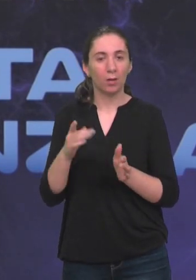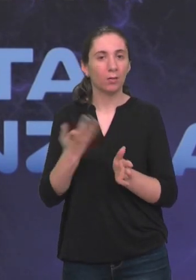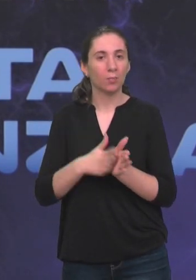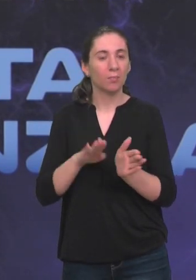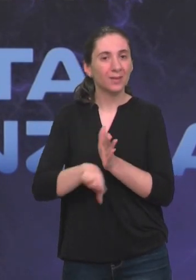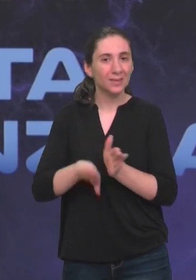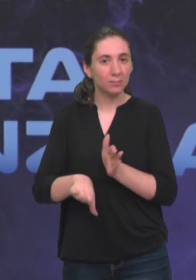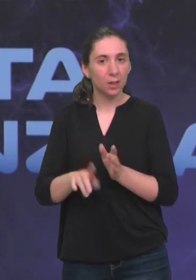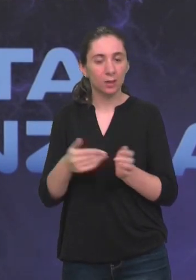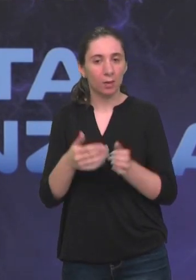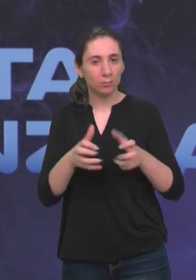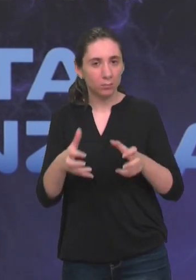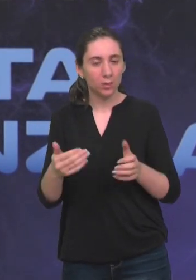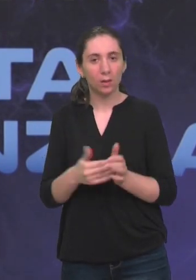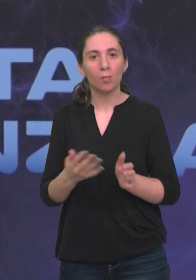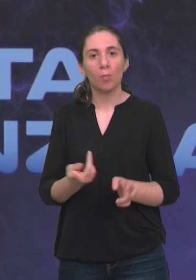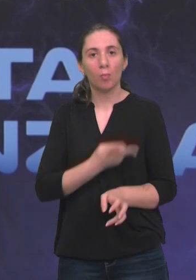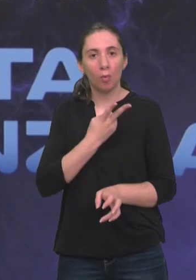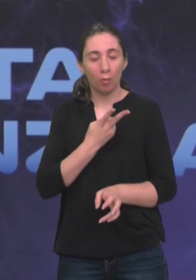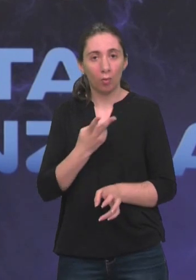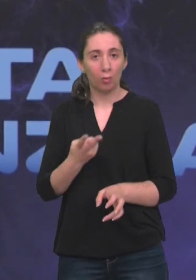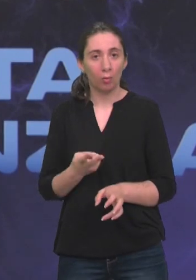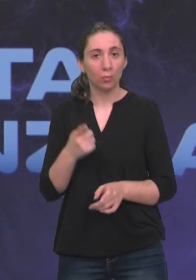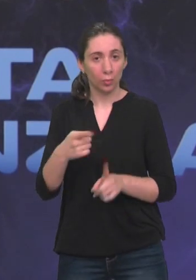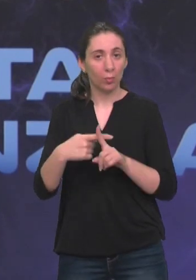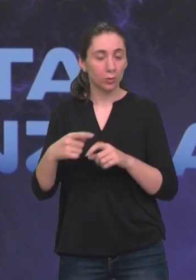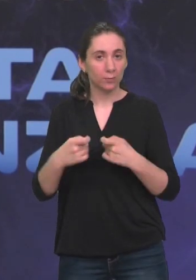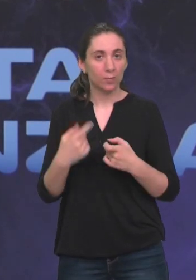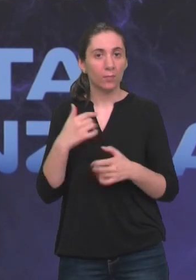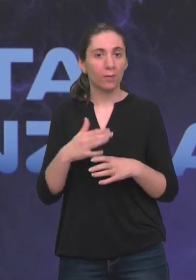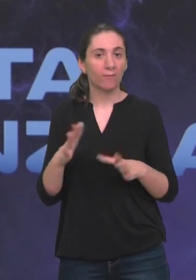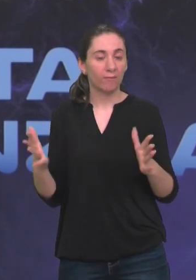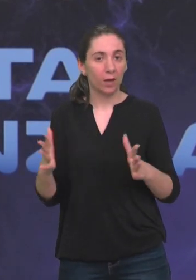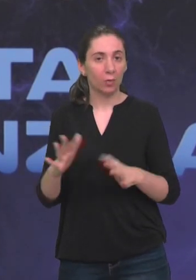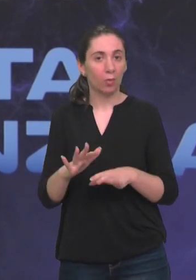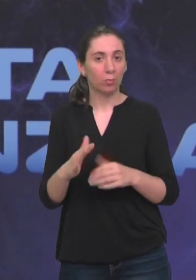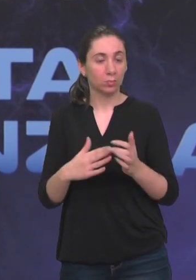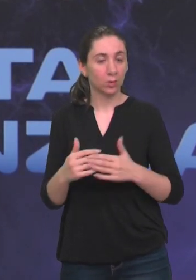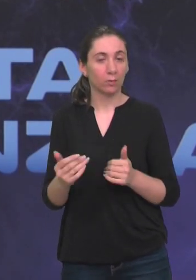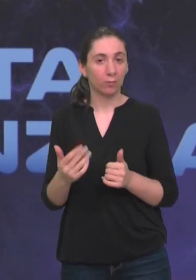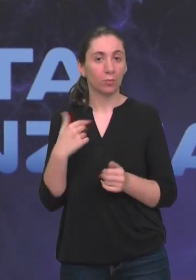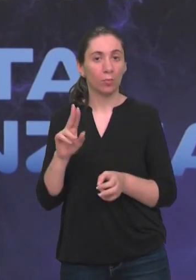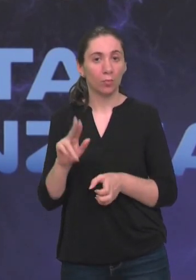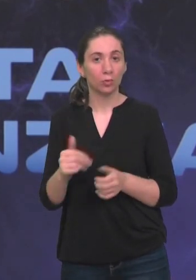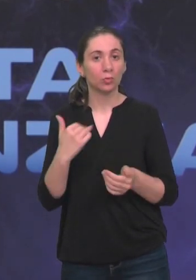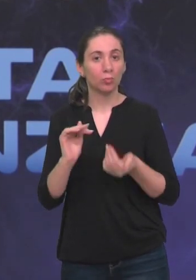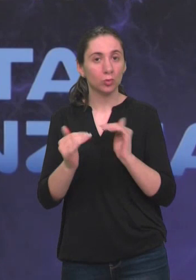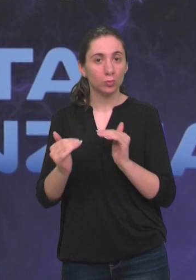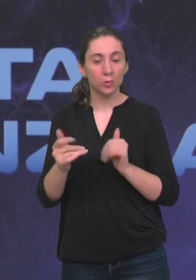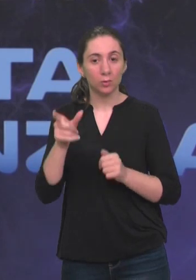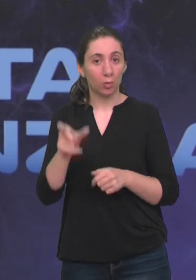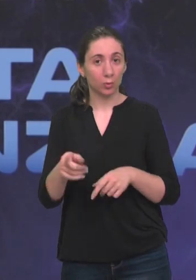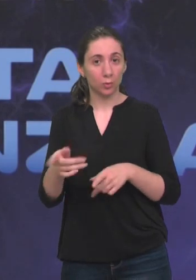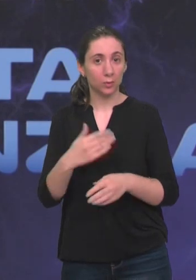stvari. I trebamo biti ponosni na to i velika mi je čast zapravo i zadovoljstvo što evo možemo surađivati sa osobama